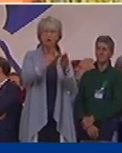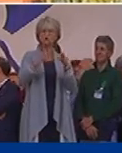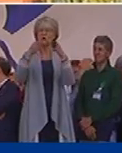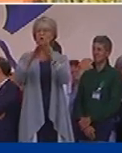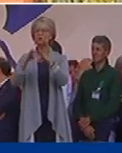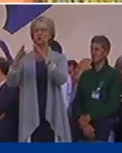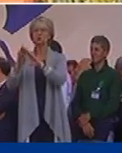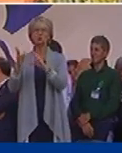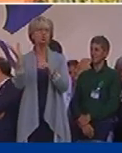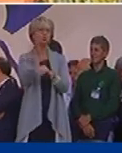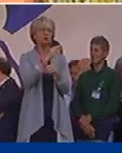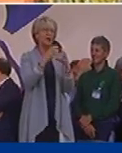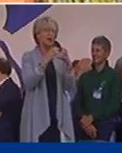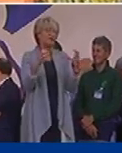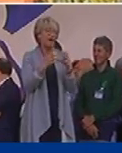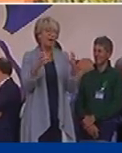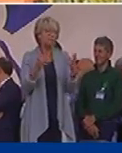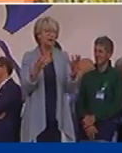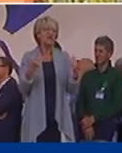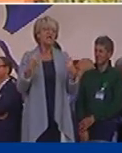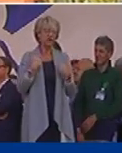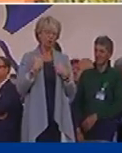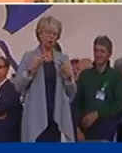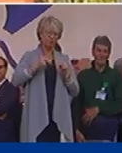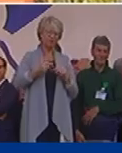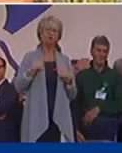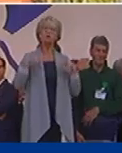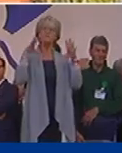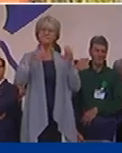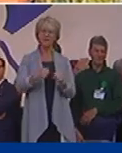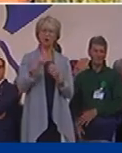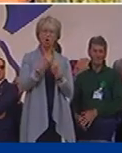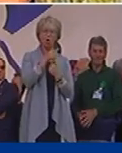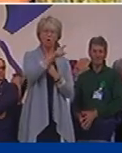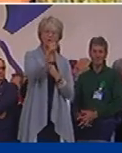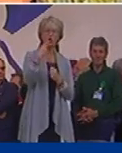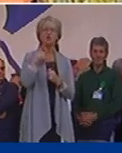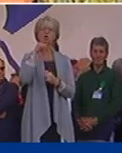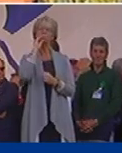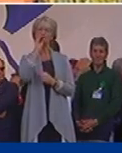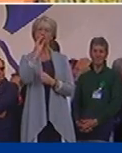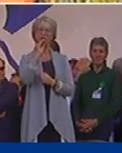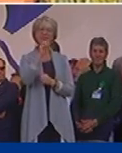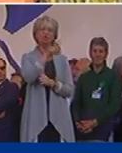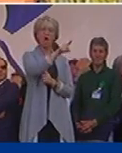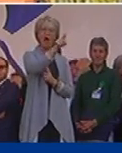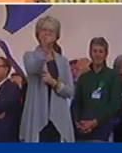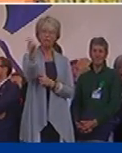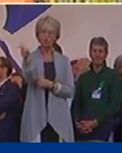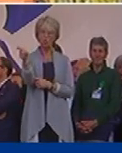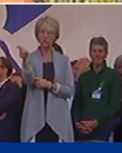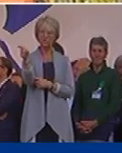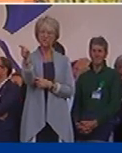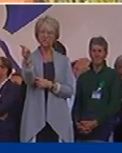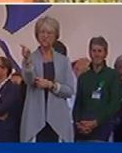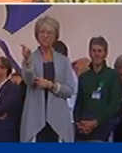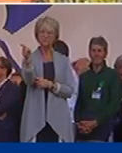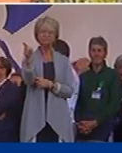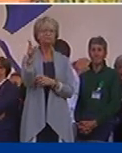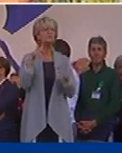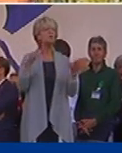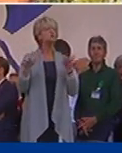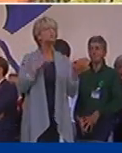fabbriche. Quindi questo è l'impegno che mi prendo con voi e che chiedo a voi. Sul